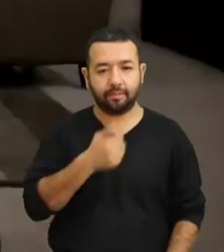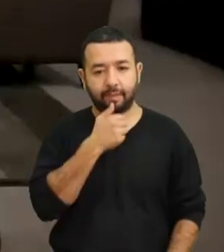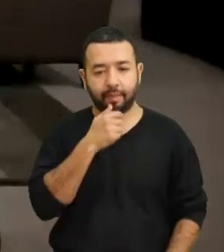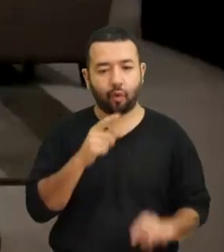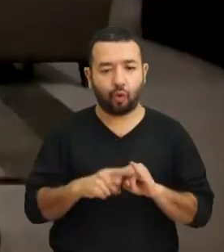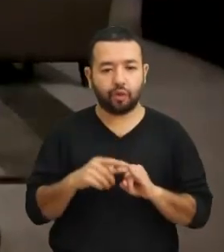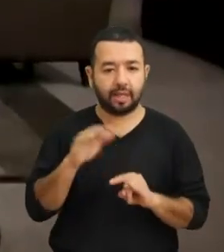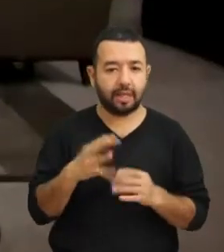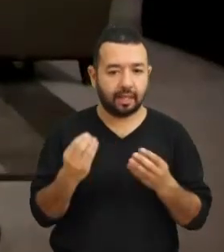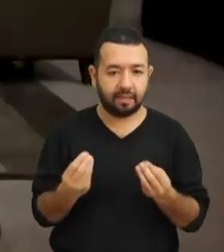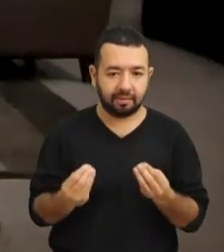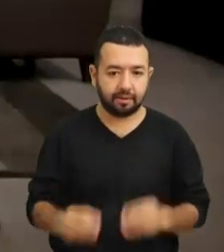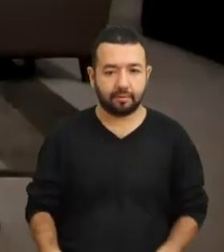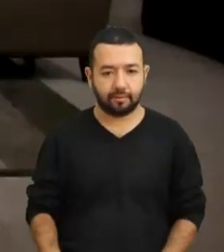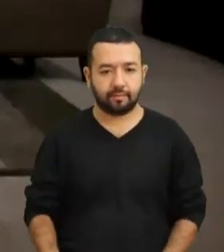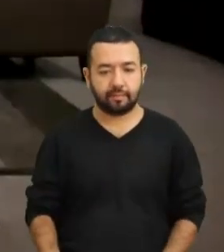babacığım hoş geldiniz. Nasılsınız?